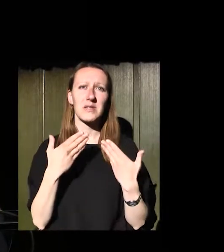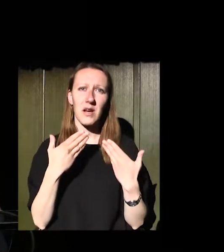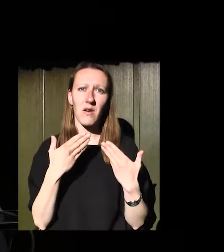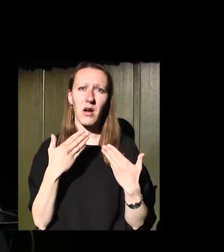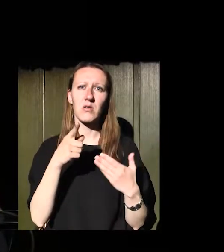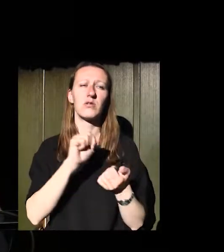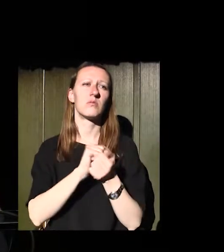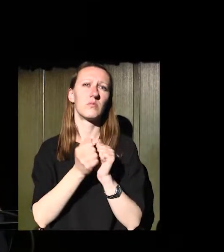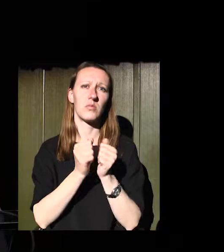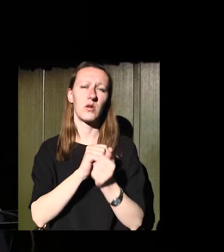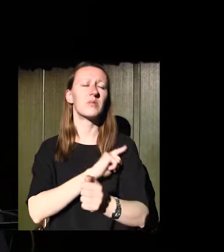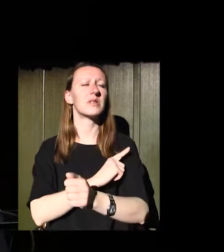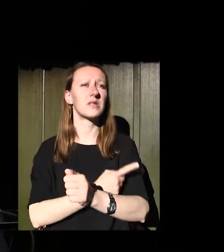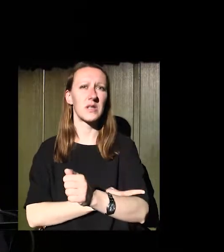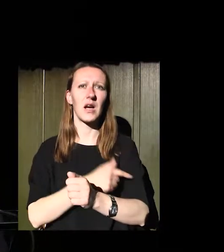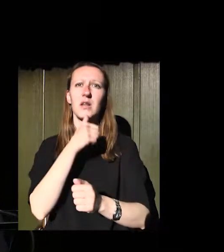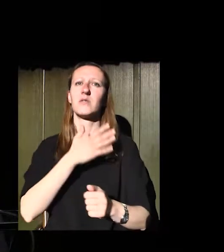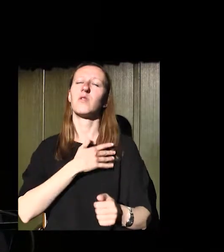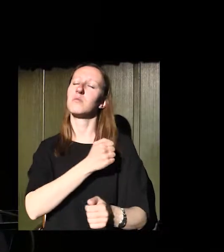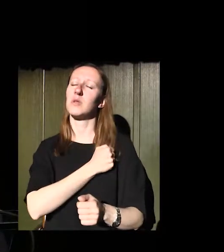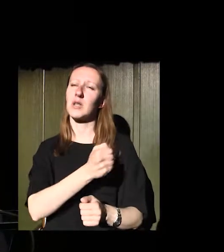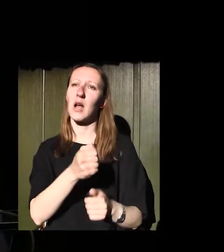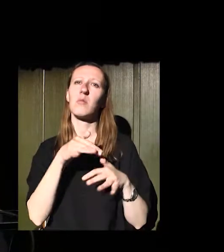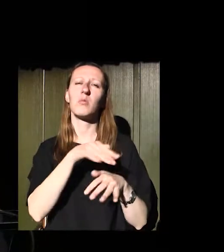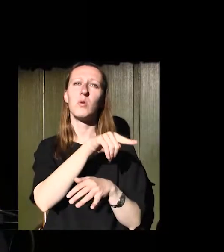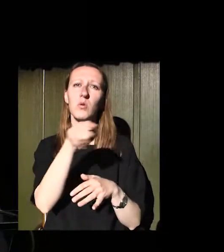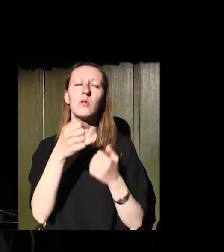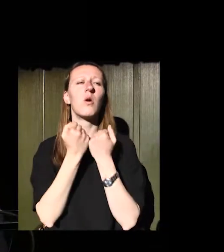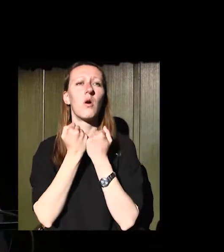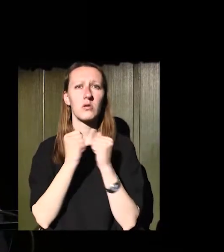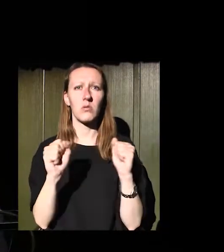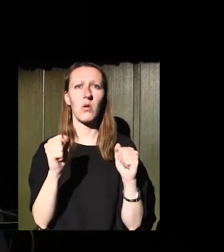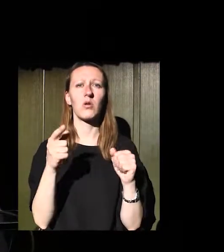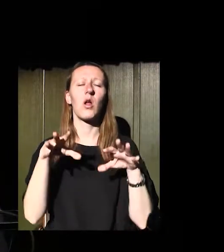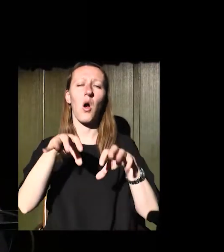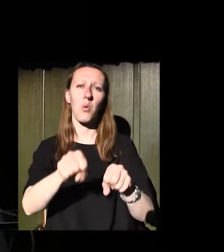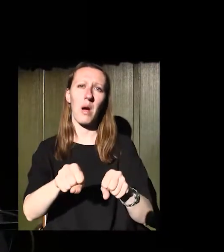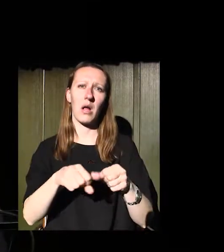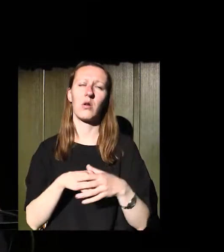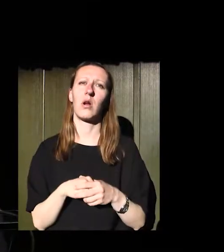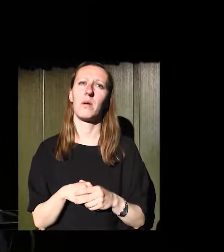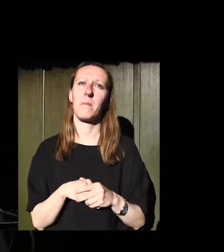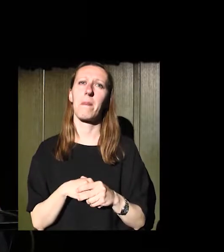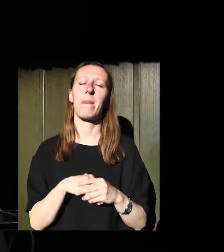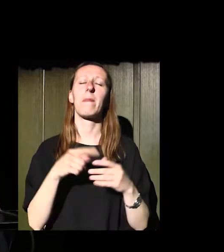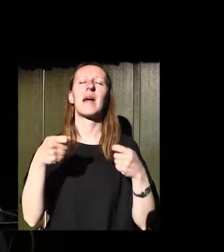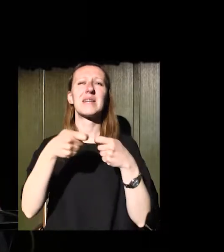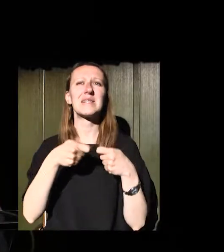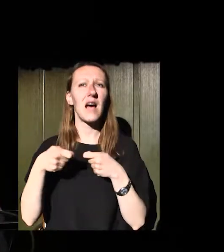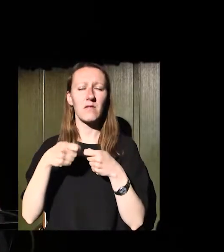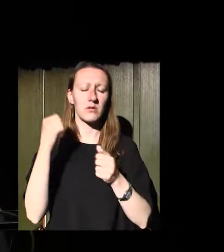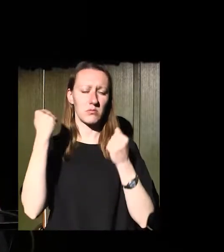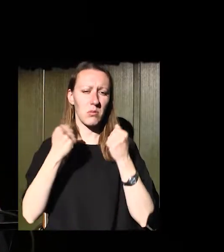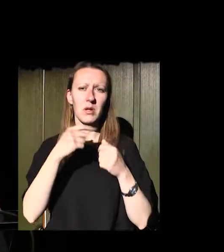se zahvaljujući antifašističkim snagama i svojim hrabrim građanima oslobodila okupatora.